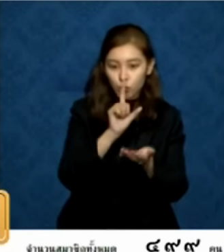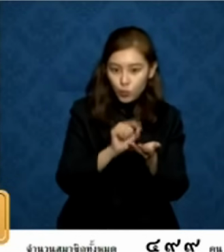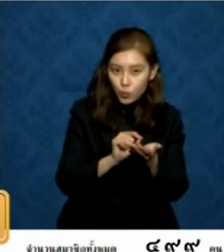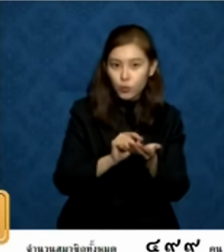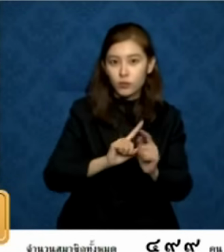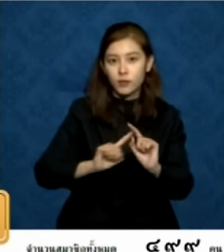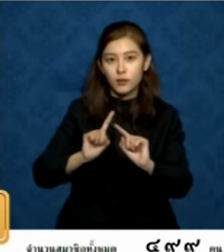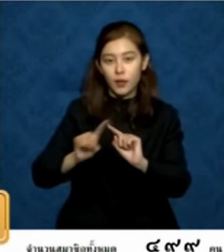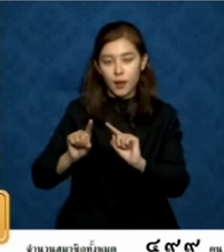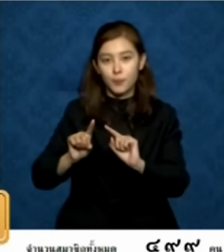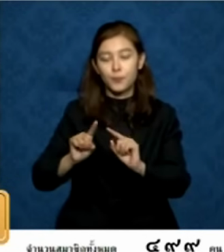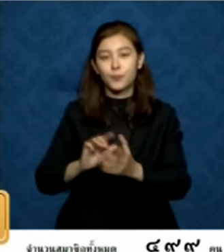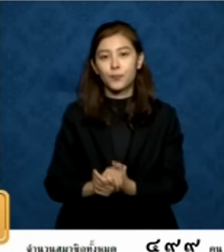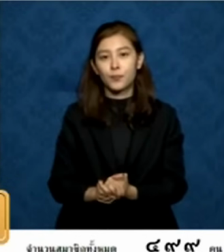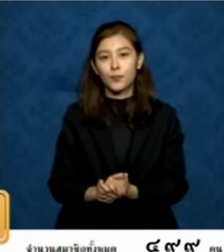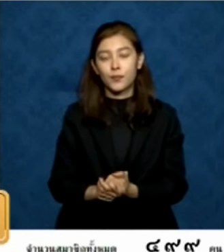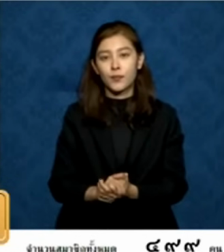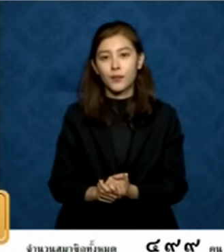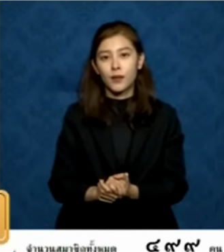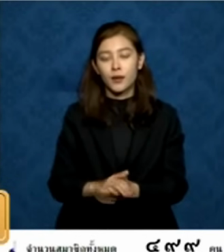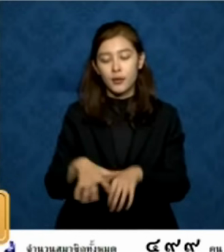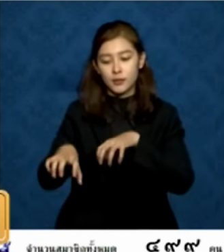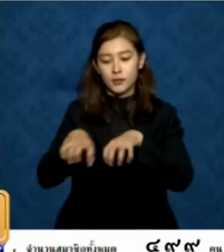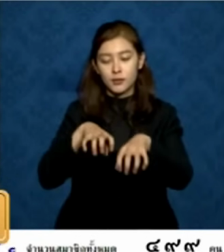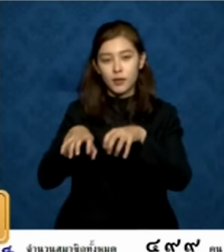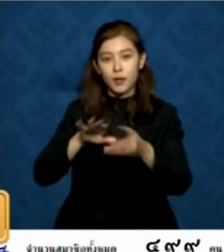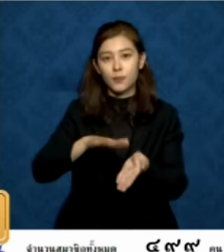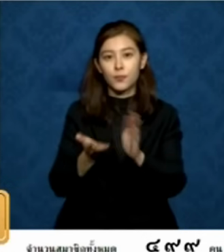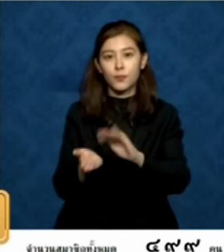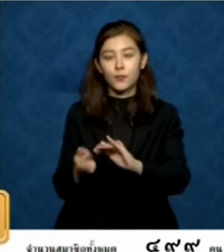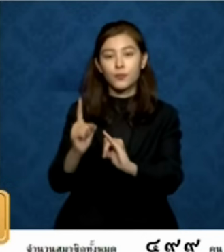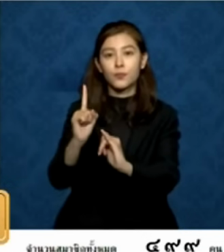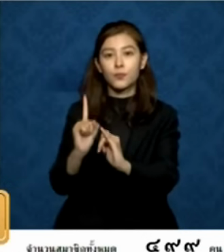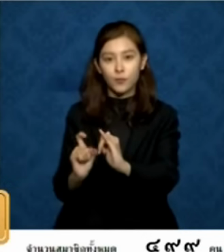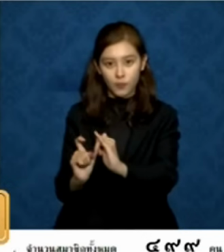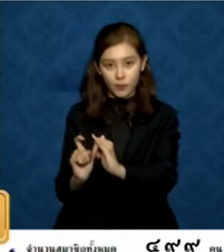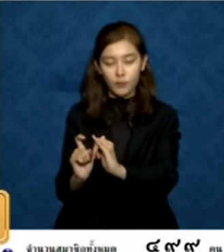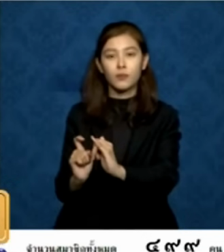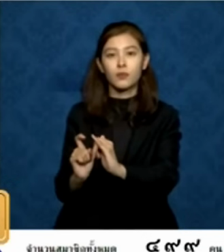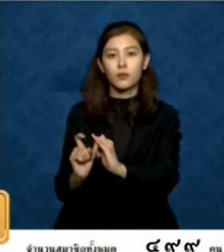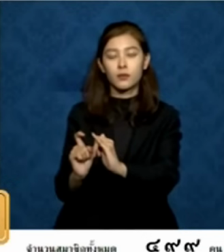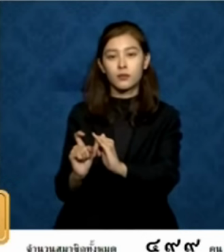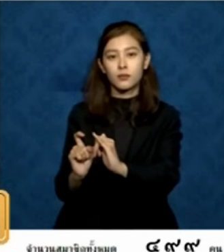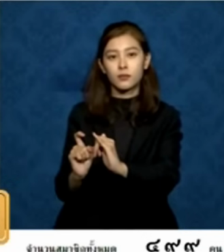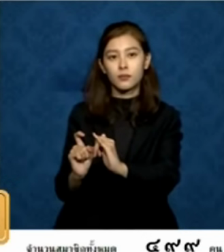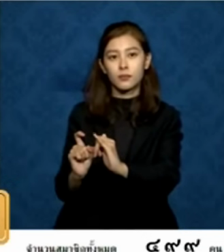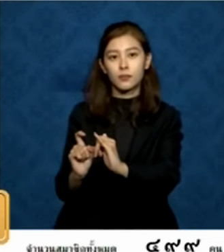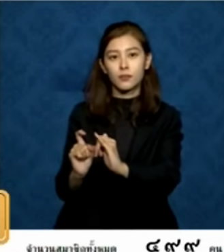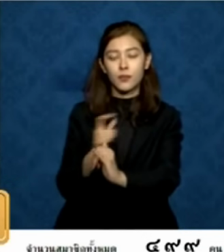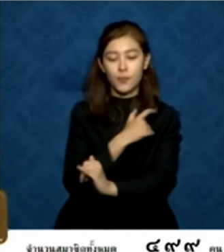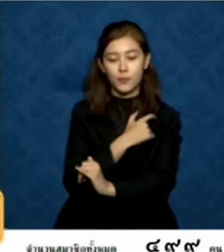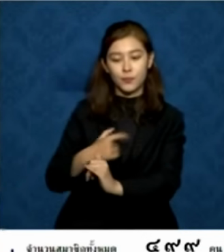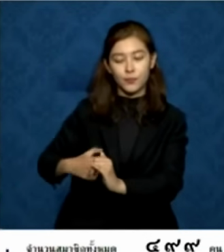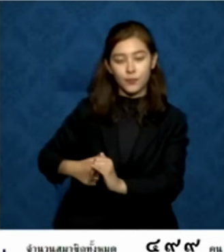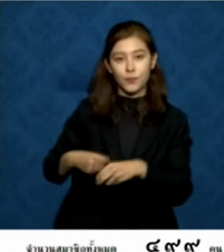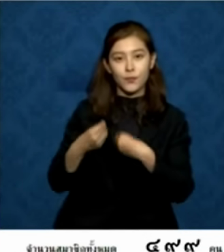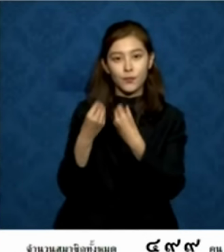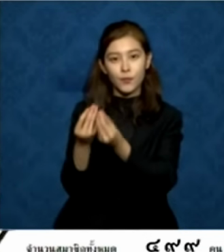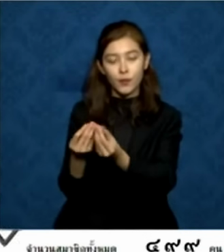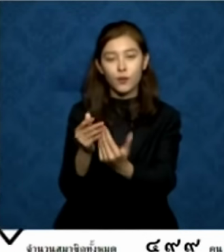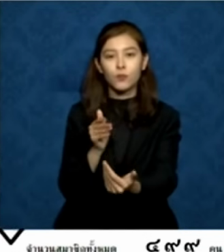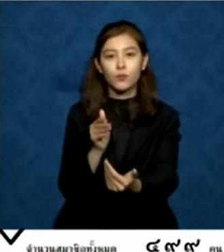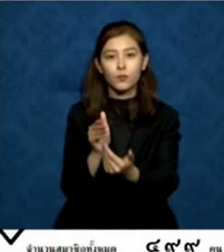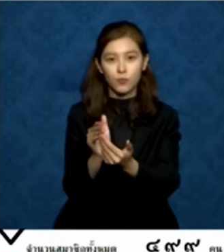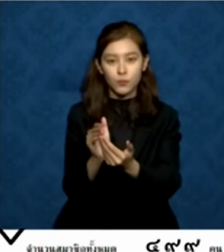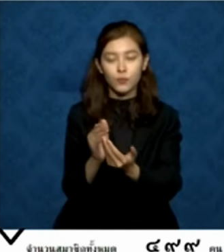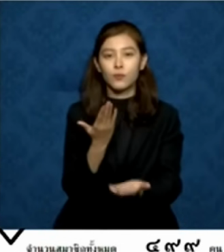นุนงานพิธีศพที่ได้รับพระราชทานตามพระบรมราโชบายอย่างเหมาะสม